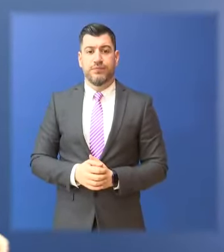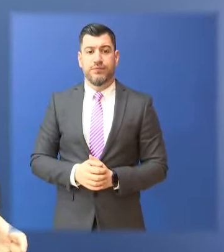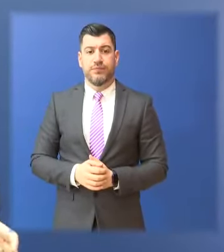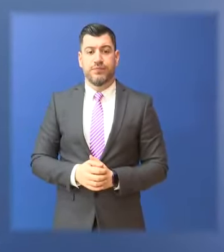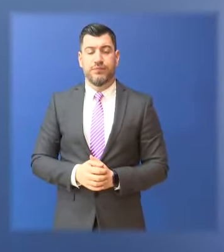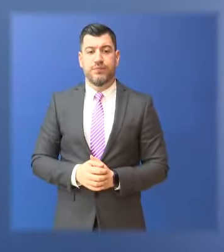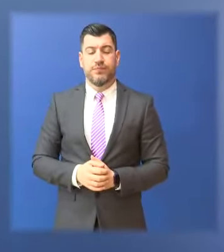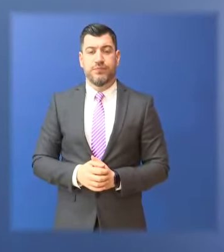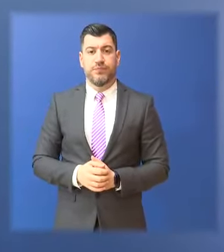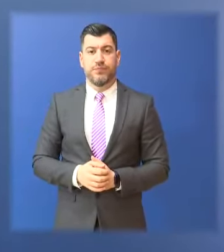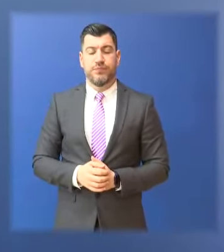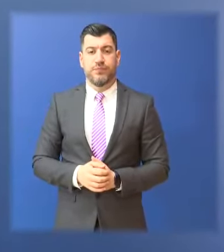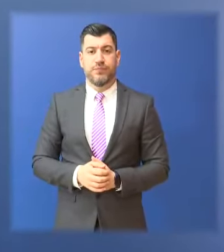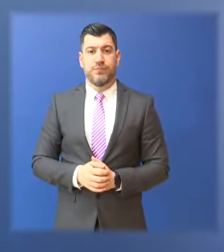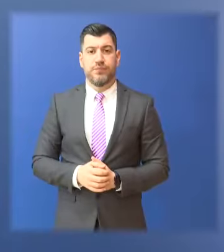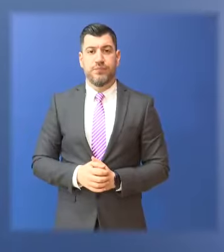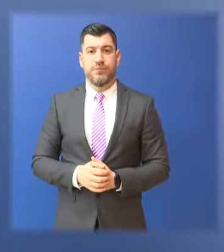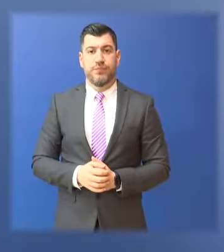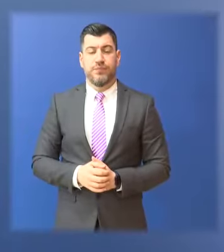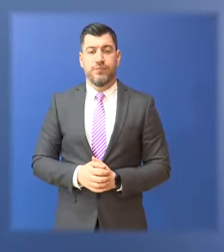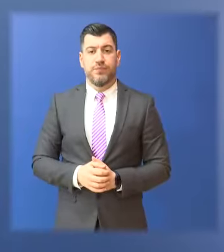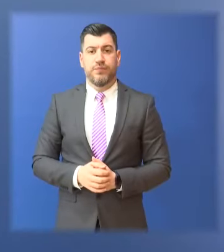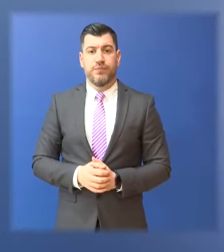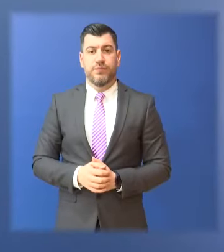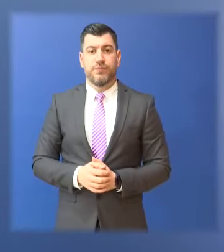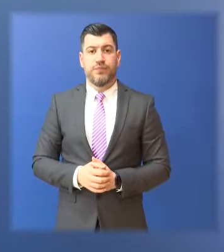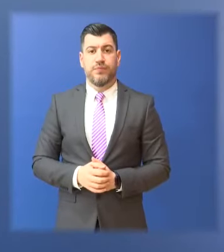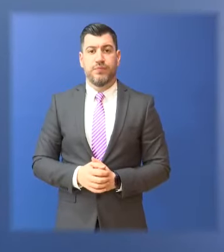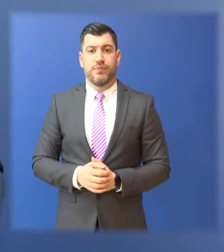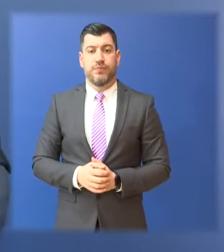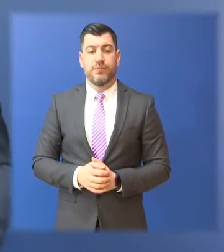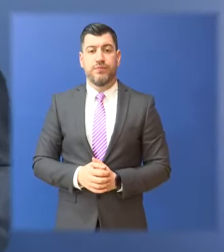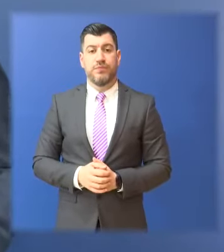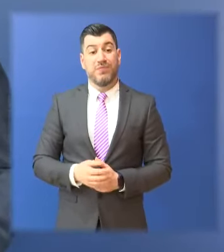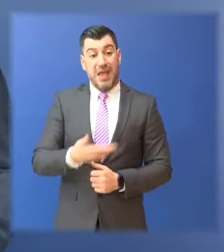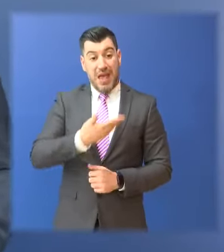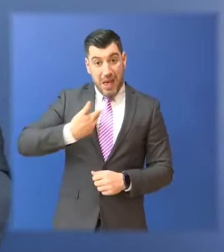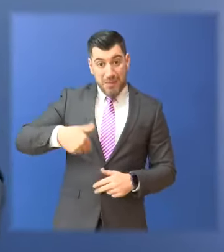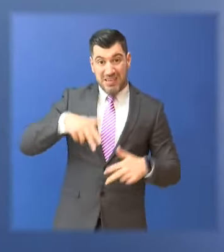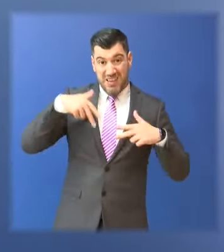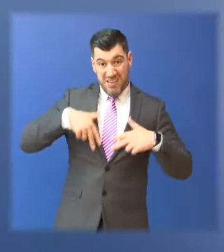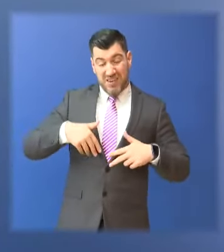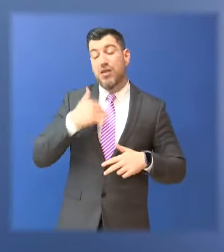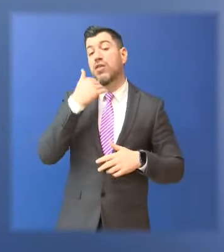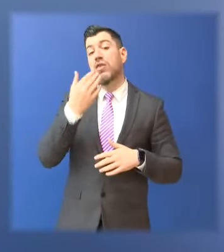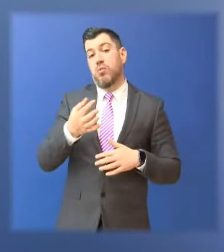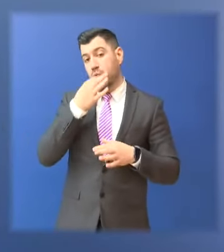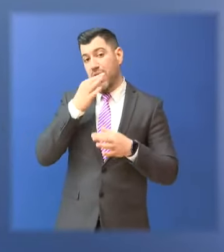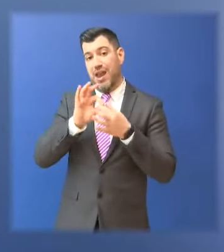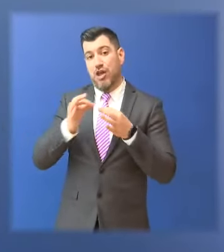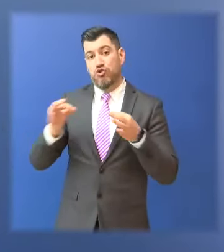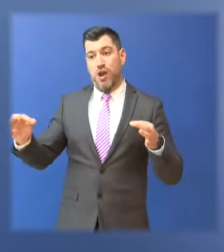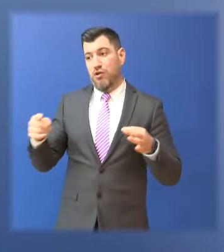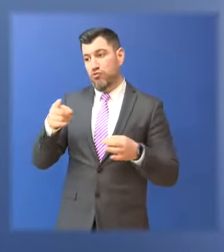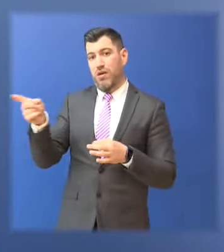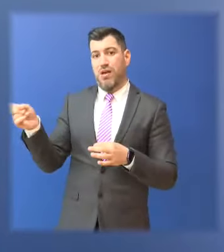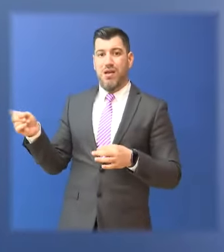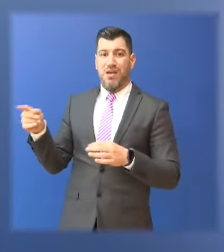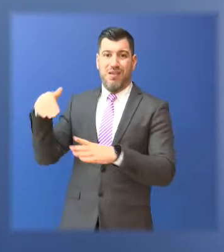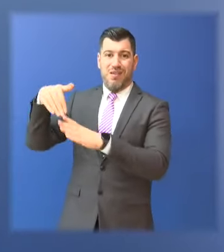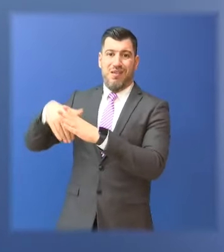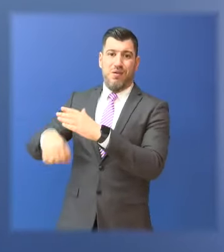το σύνολο της ελληνικής κοινωνίας για να ενημερώνω, να μπαίνει σε μια διαδικασία τέτοιου σχολιάσμου. Ελάτε.